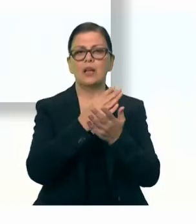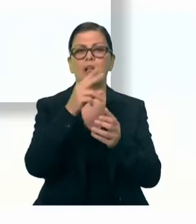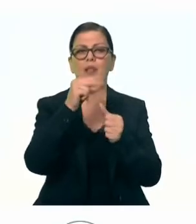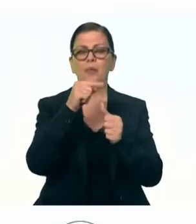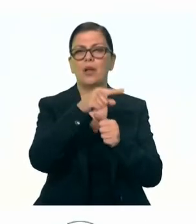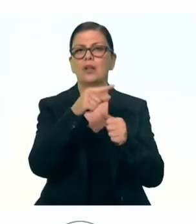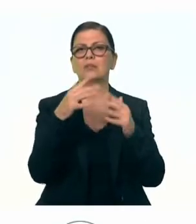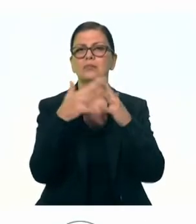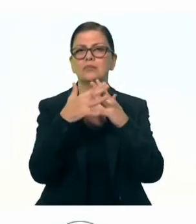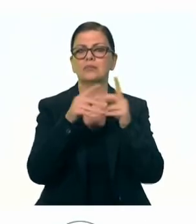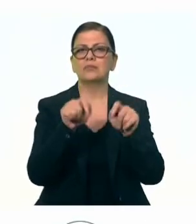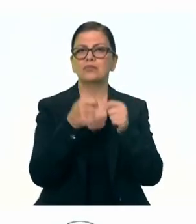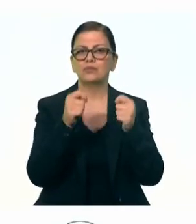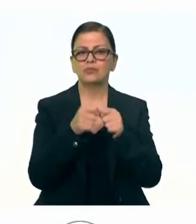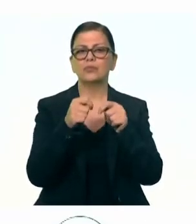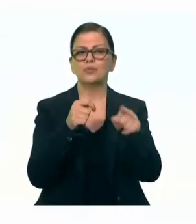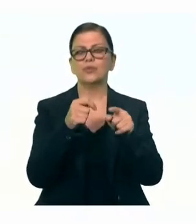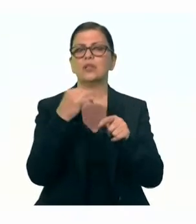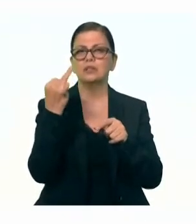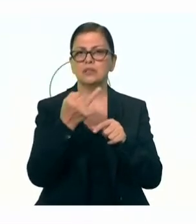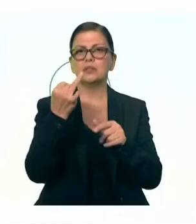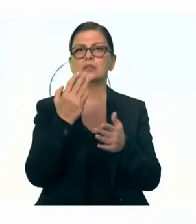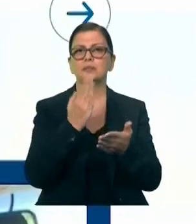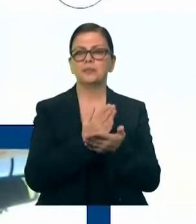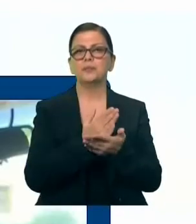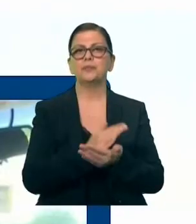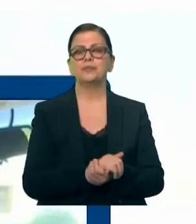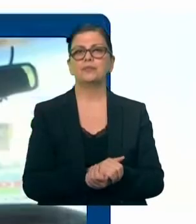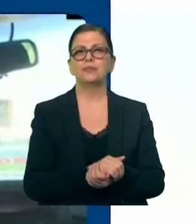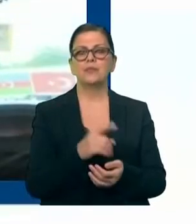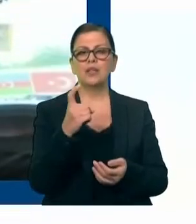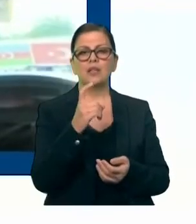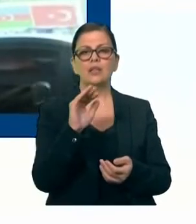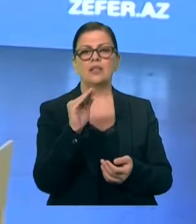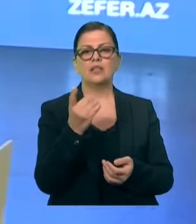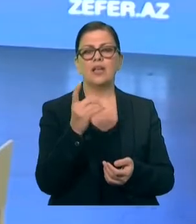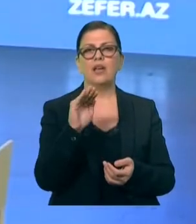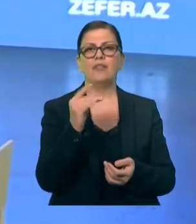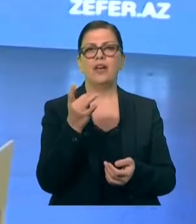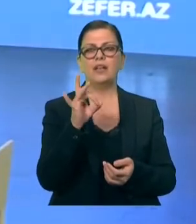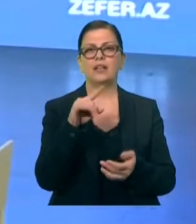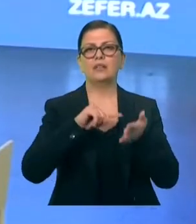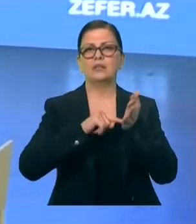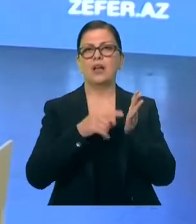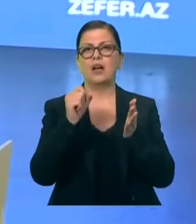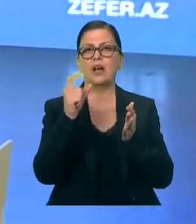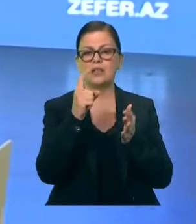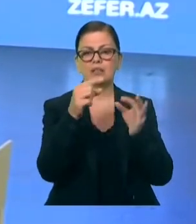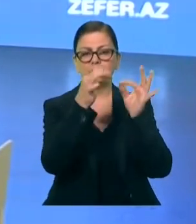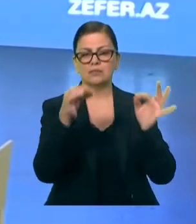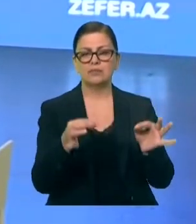müharibə cinayətləri də əsas diqqət çəkən başlıqlardandır. Zəfəraz saytı 44 günlük vətən müharibəmizin